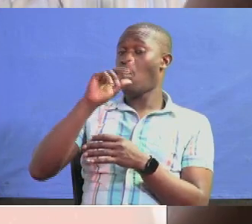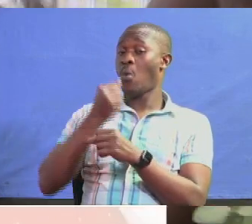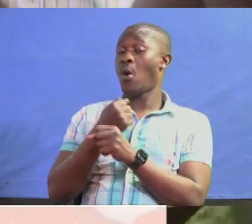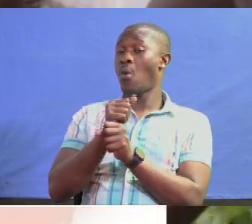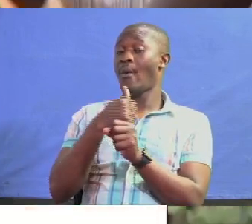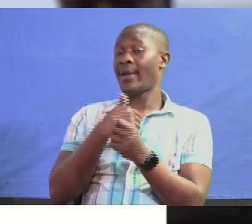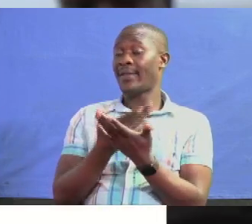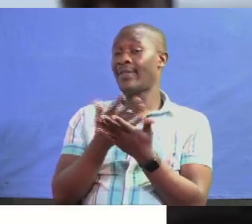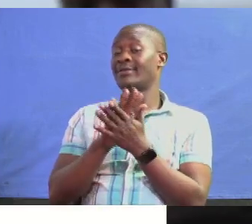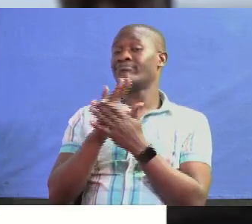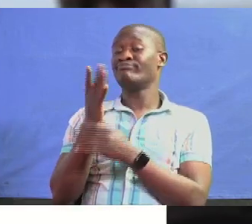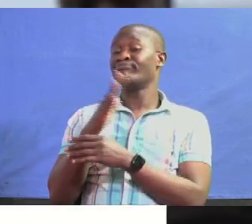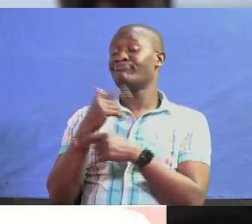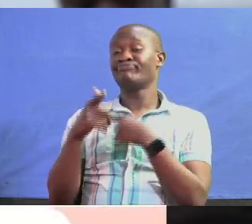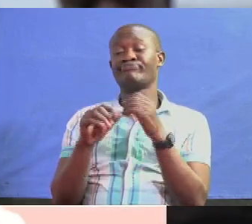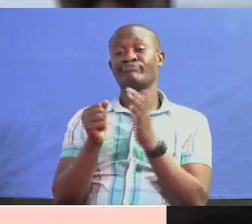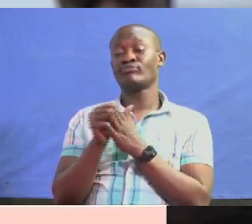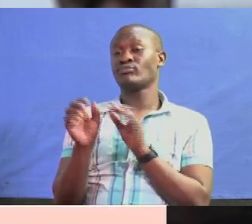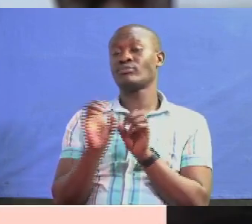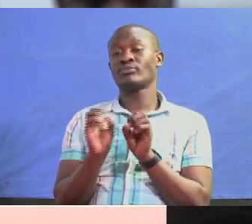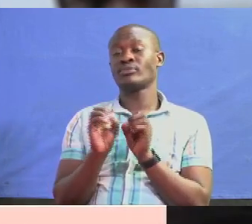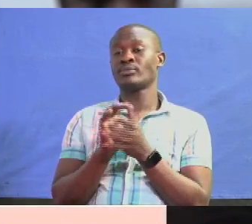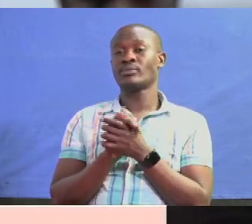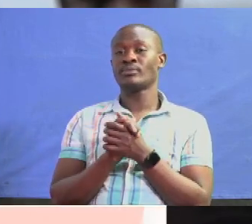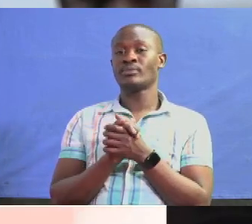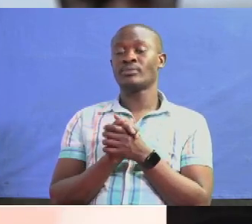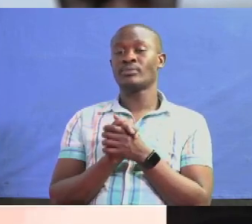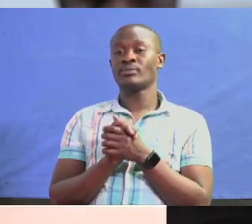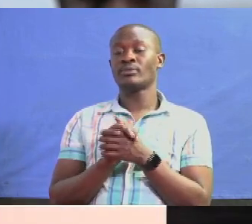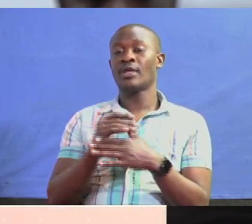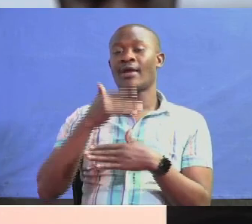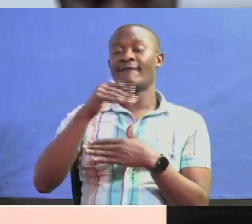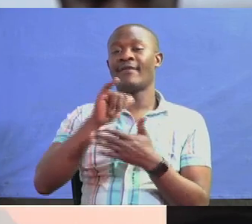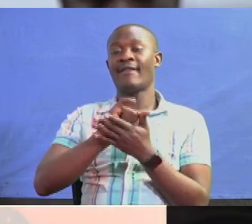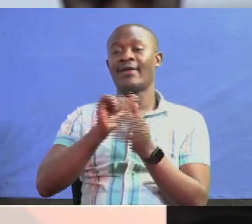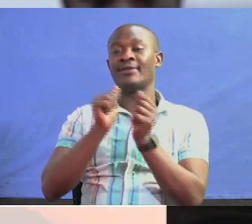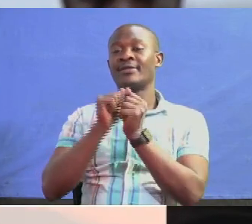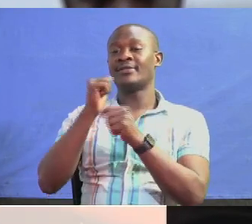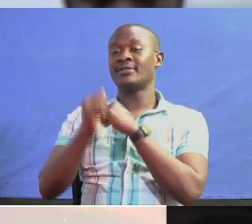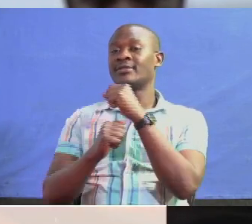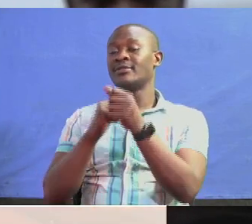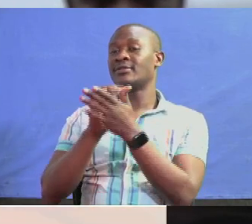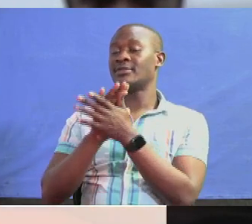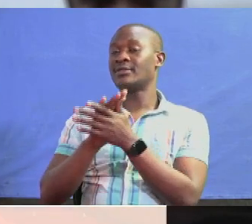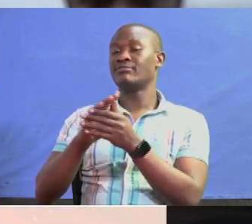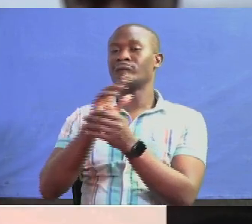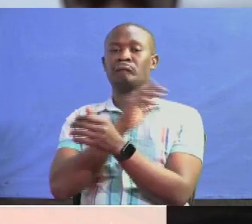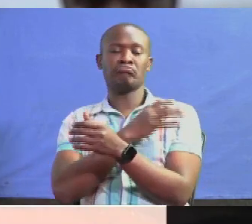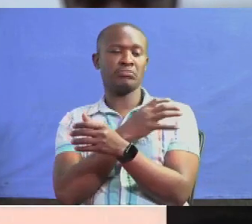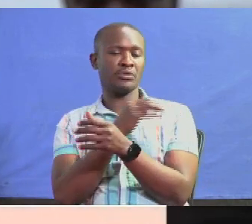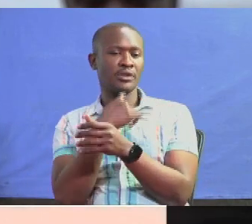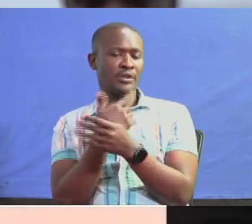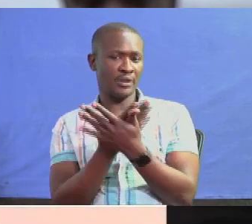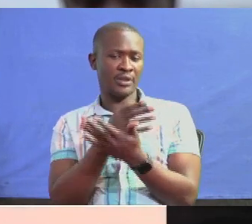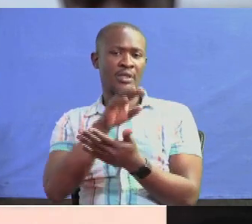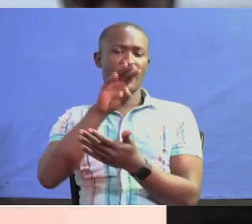wasivamie misitu. After 10 years, hiyo miti nusu yake ni makaa. Na hiyo